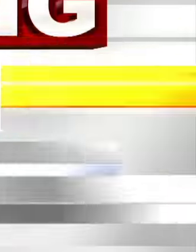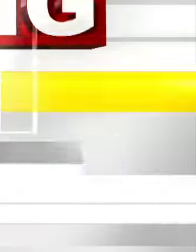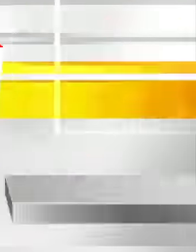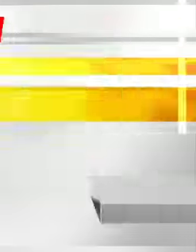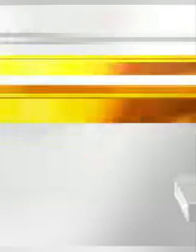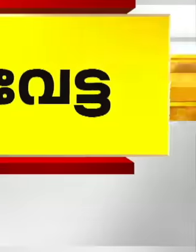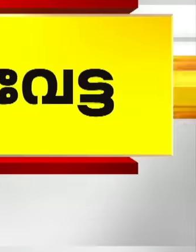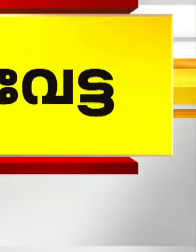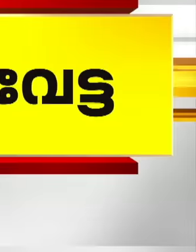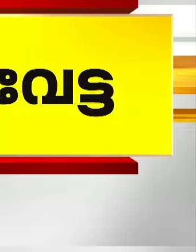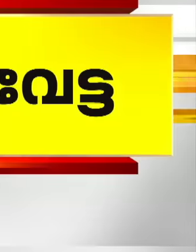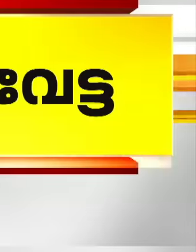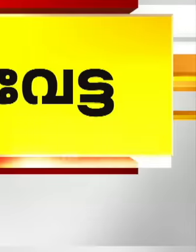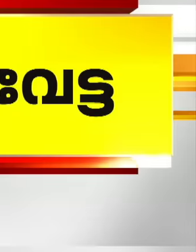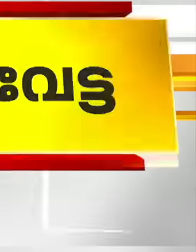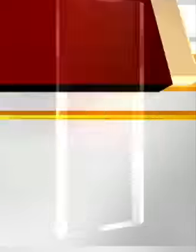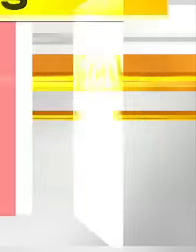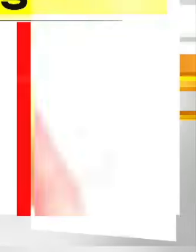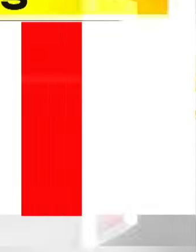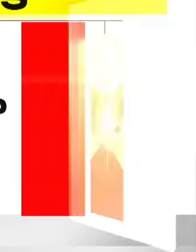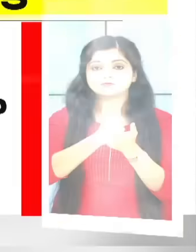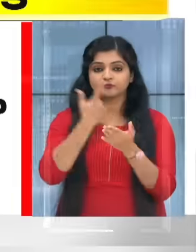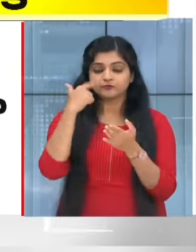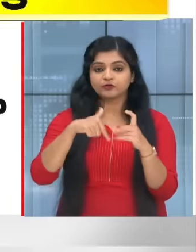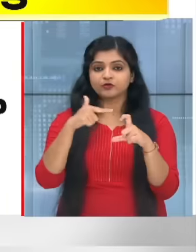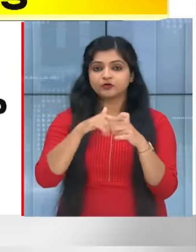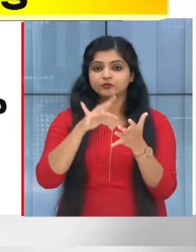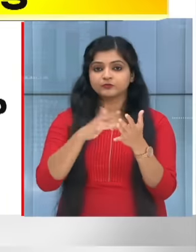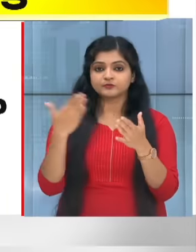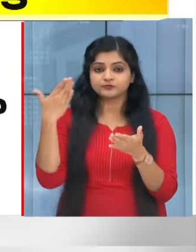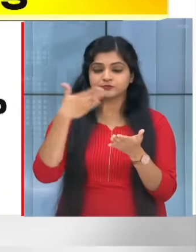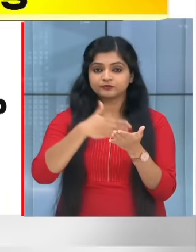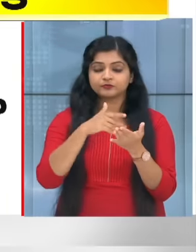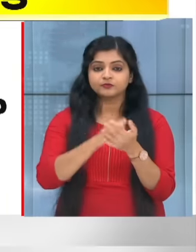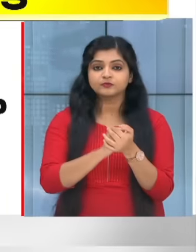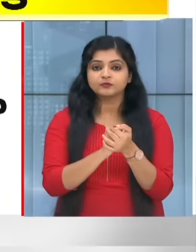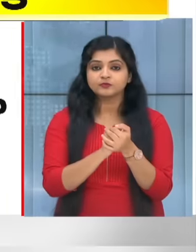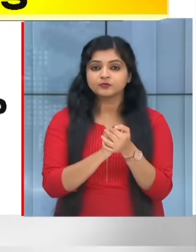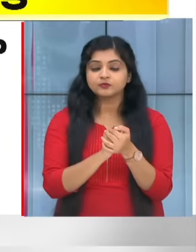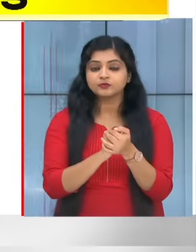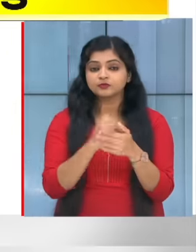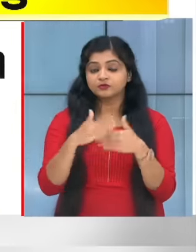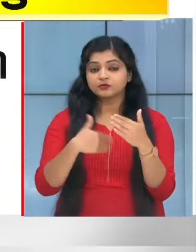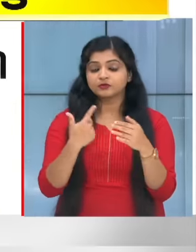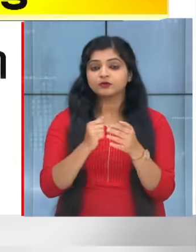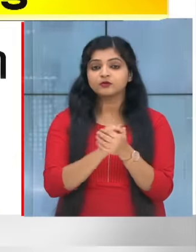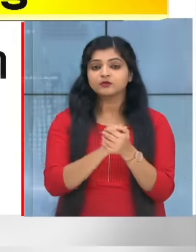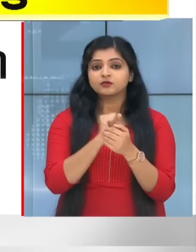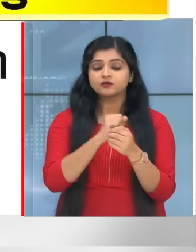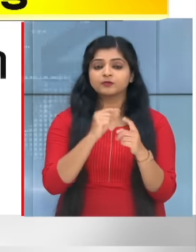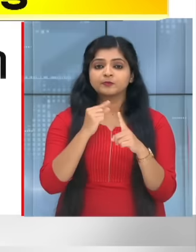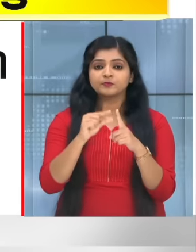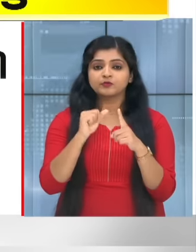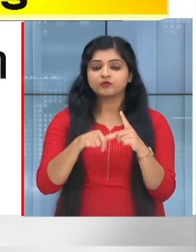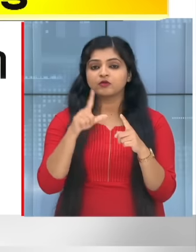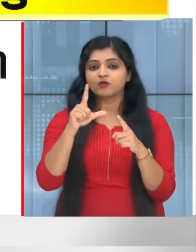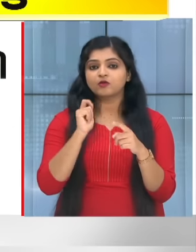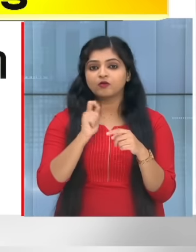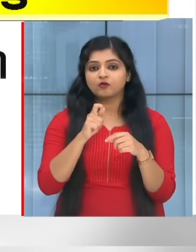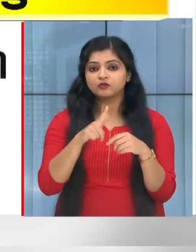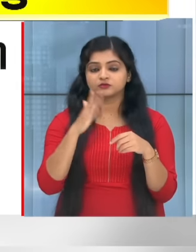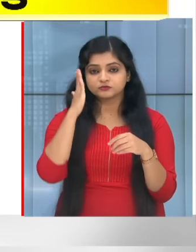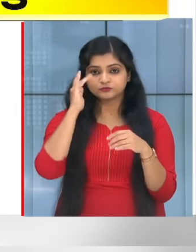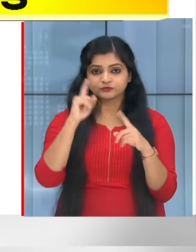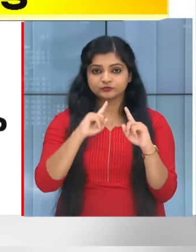ഇവർ ഇന്റേൺഷിപ്പിന് എന്ന വ്യാജേനയാണ് കൊച്ചിയിൽ എത്തിയത്. അതിനുശേഷം ഇവർ സ്വകാര്യ ലോഡ്ജിൽ റൂം എടുക്കുകയായിരുന്നു. ഇവിടെ വെച്ചാണ് പോലീസ്